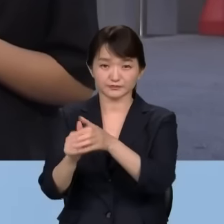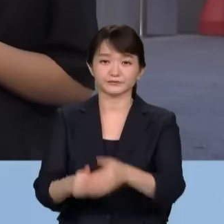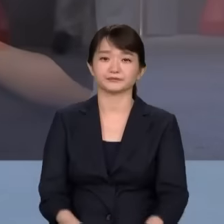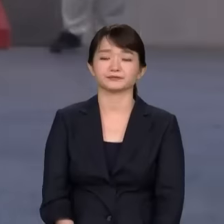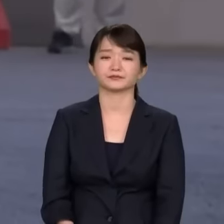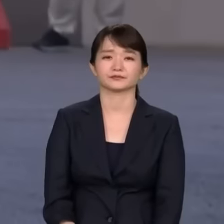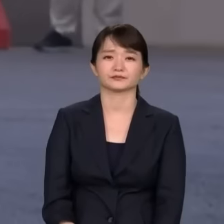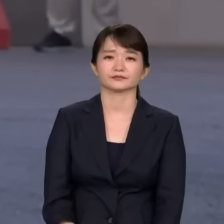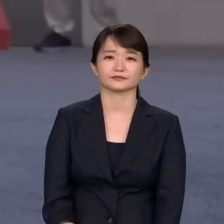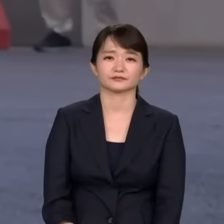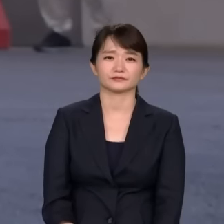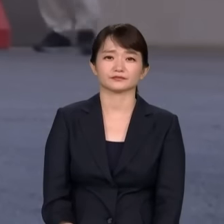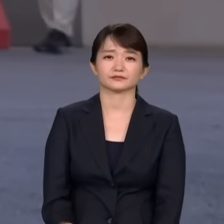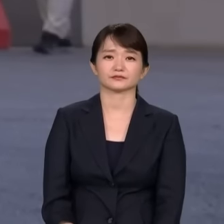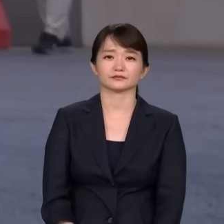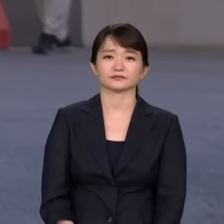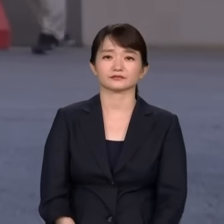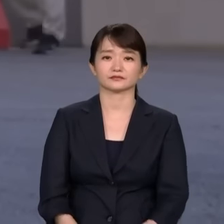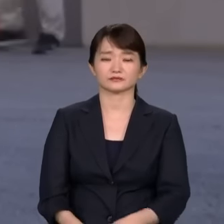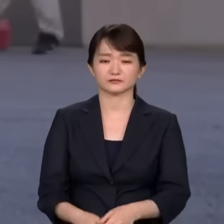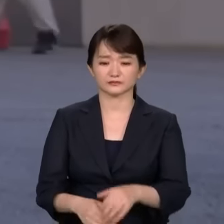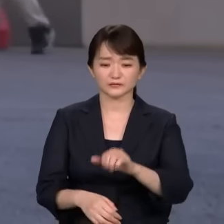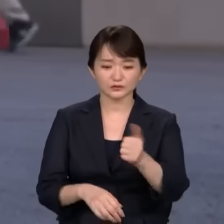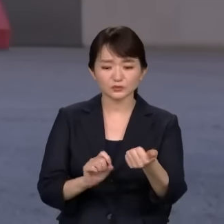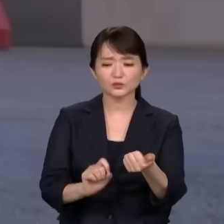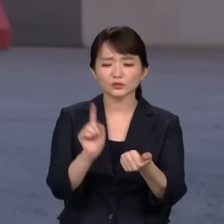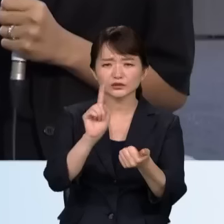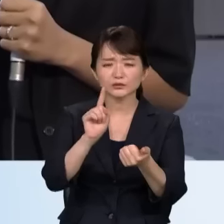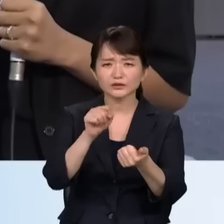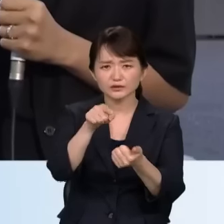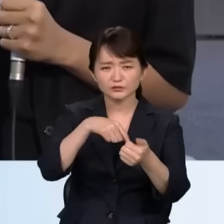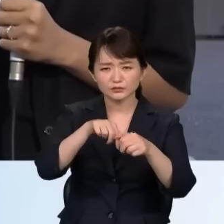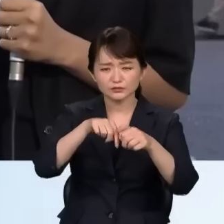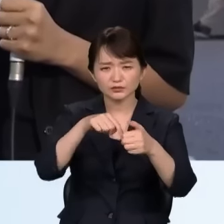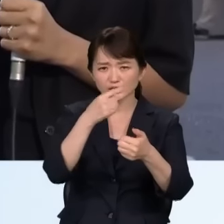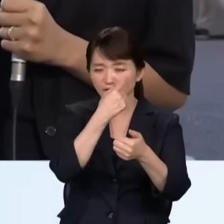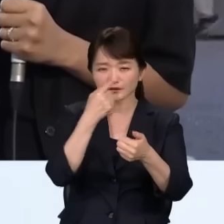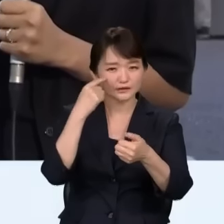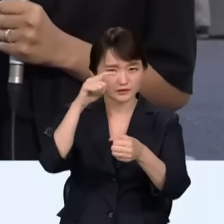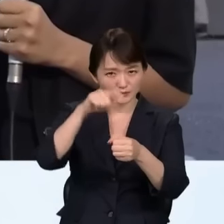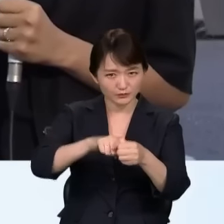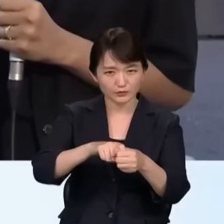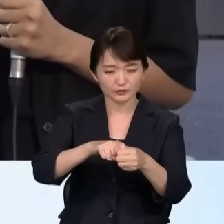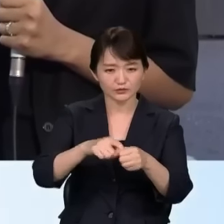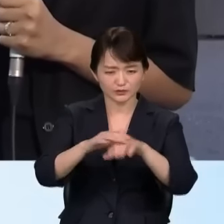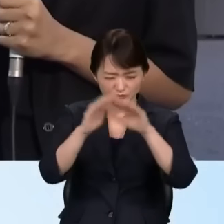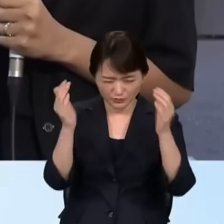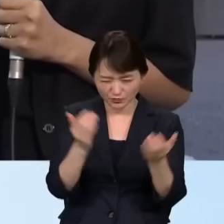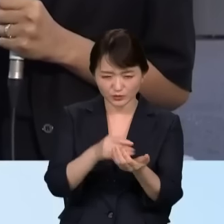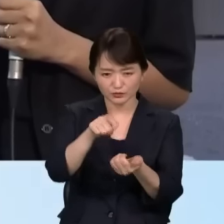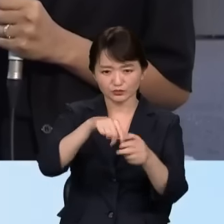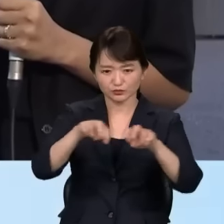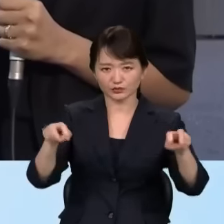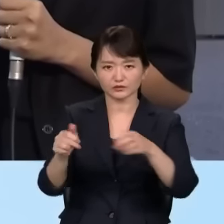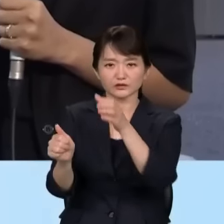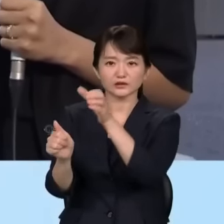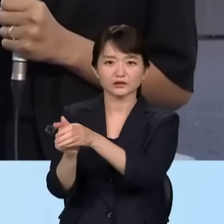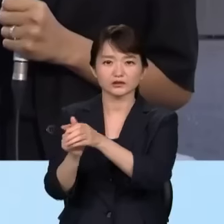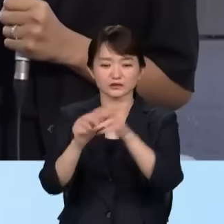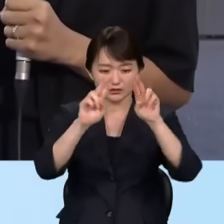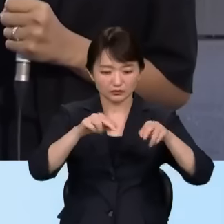네, 맞습니다. 말씀하신 대로 정확한 사인을 밝히기 위해서인데요. 사망자 전원에 대해서 부검을 의뢰했습니다. 또 아직 빈소가 마련되지